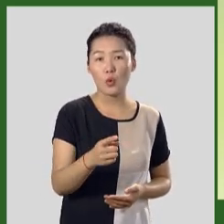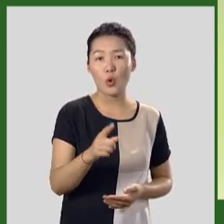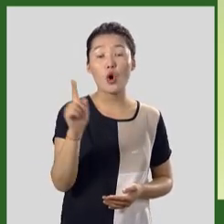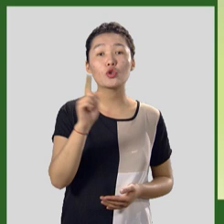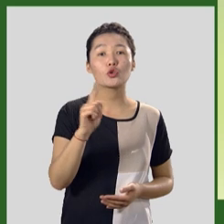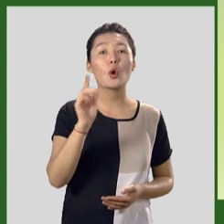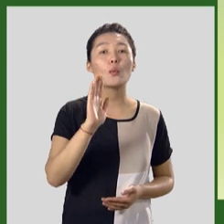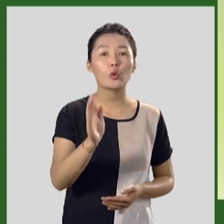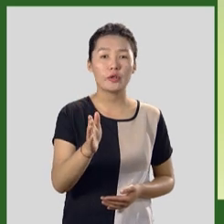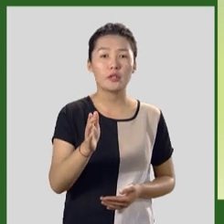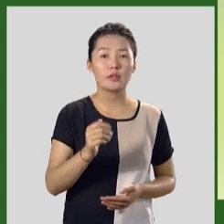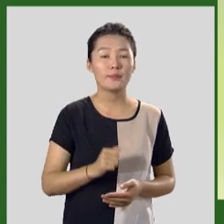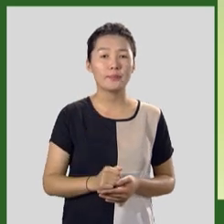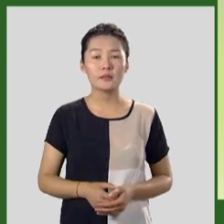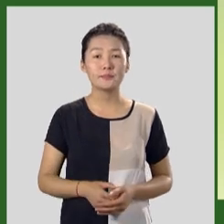что будет».